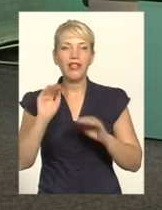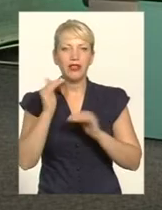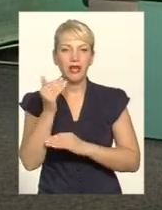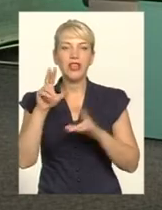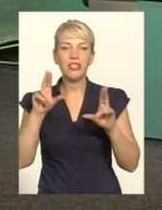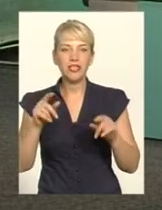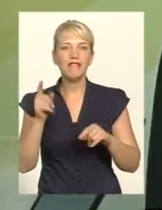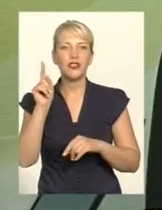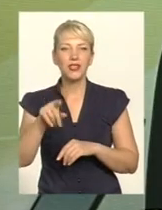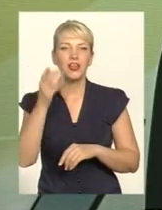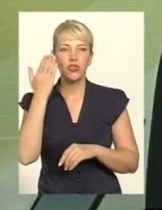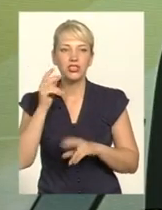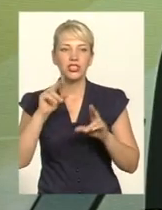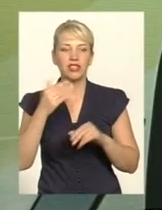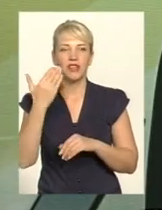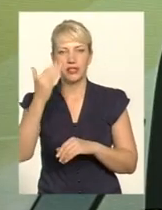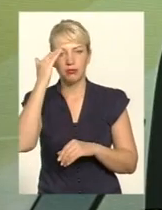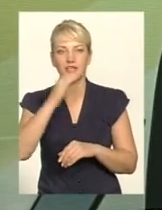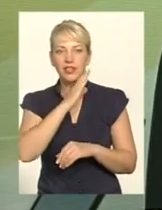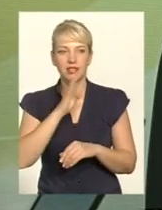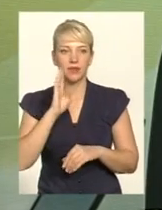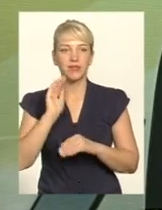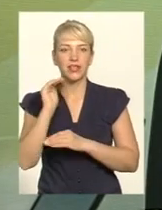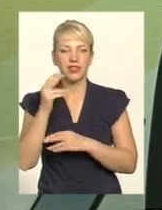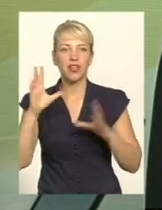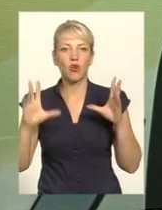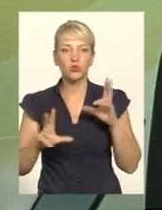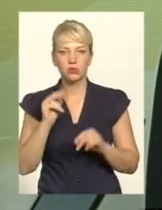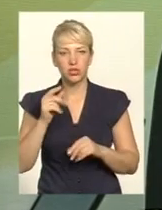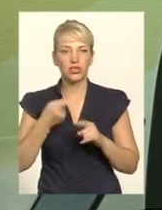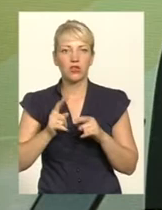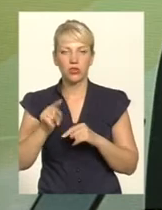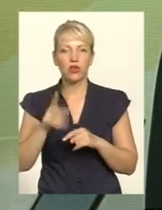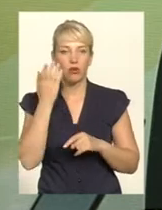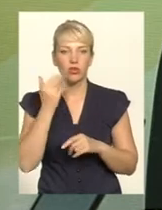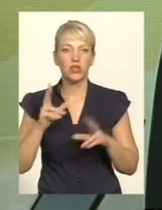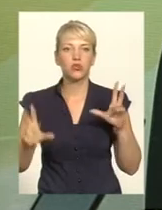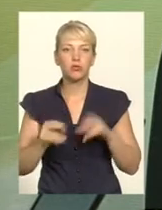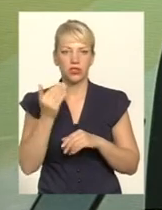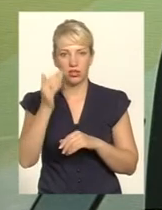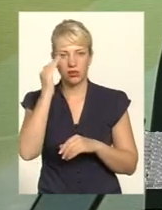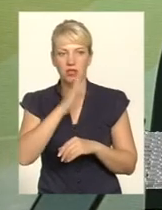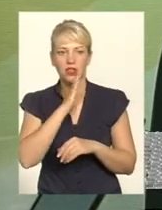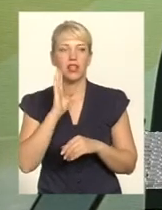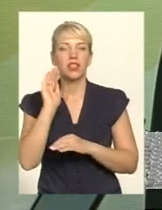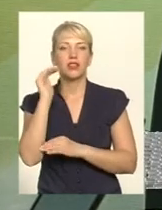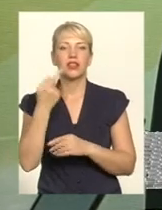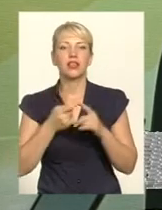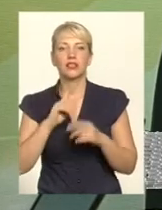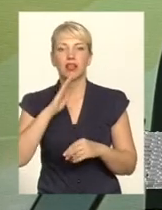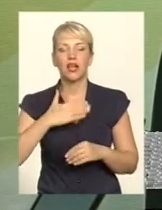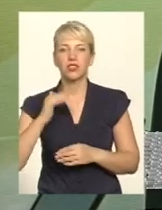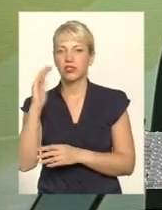коли щасливі її батьки. Або дитина успішна тоді, коли успішні її батьки. Тобто дитина – це наше дзеркало. І ми